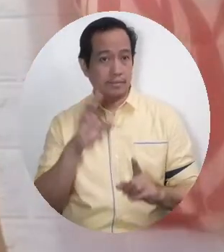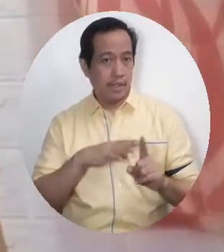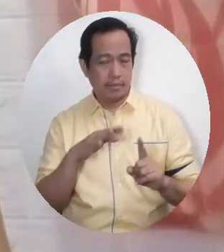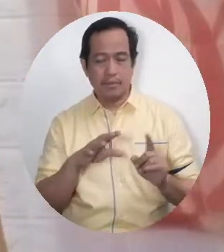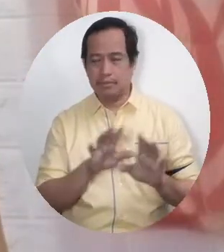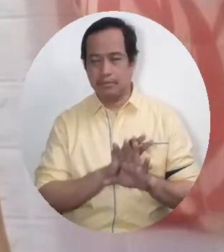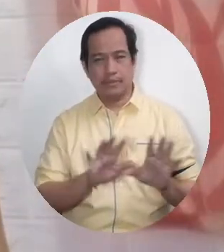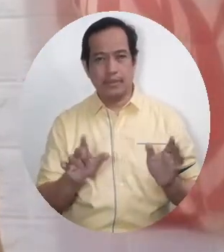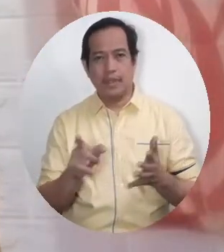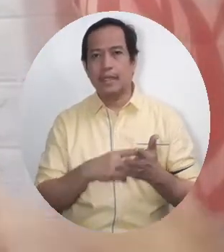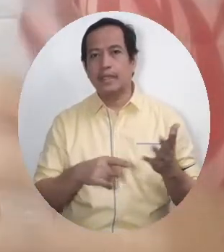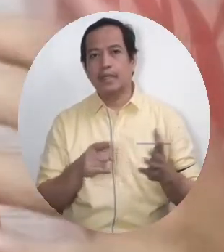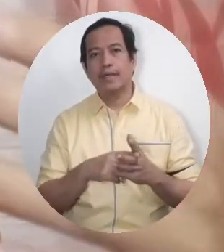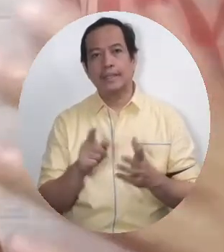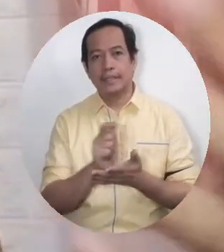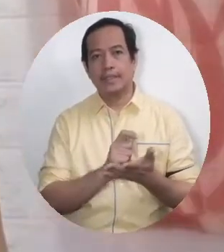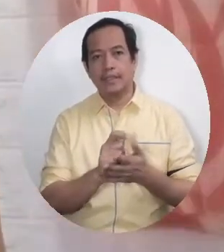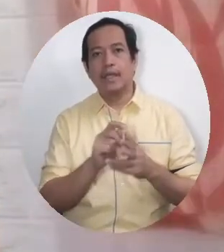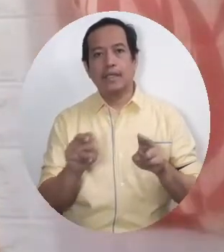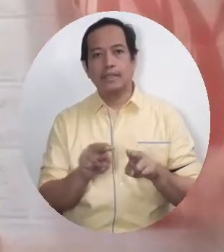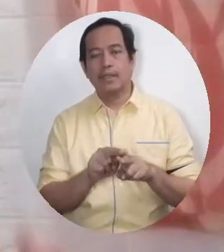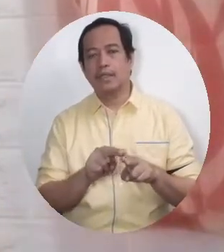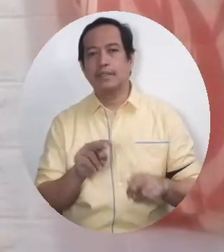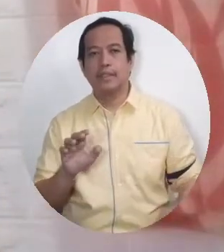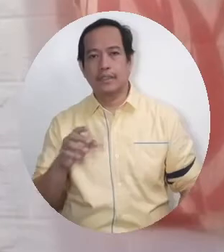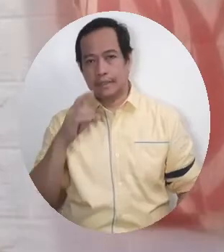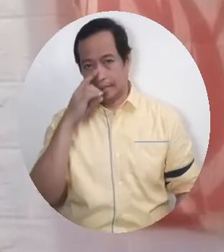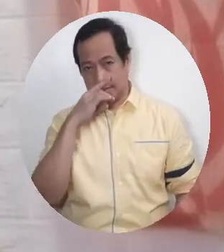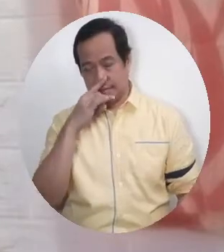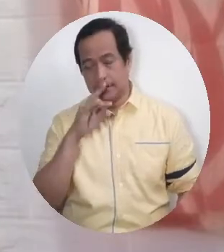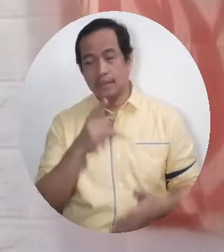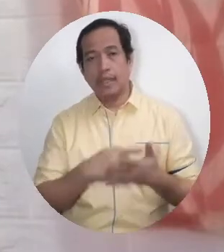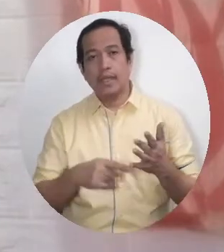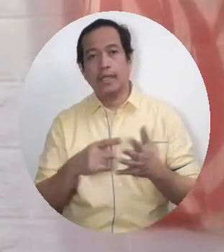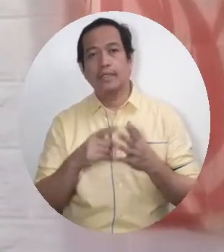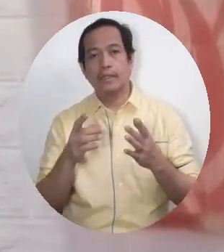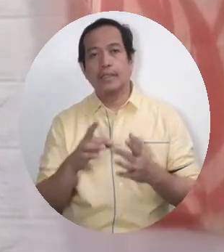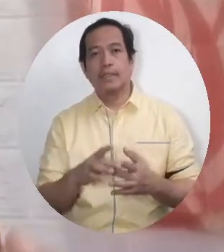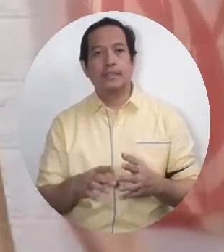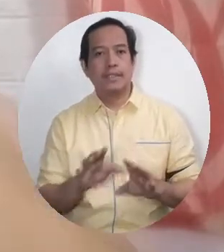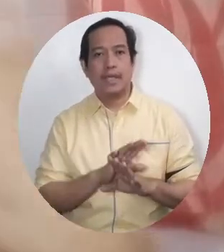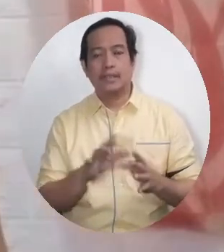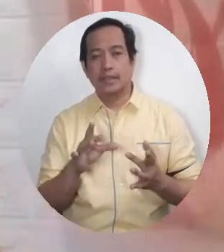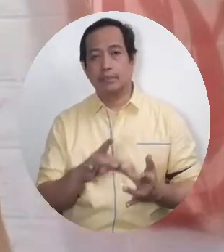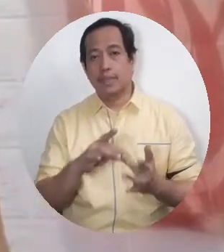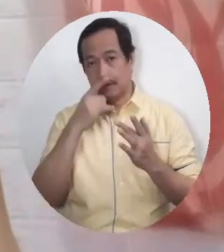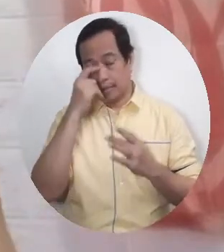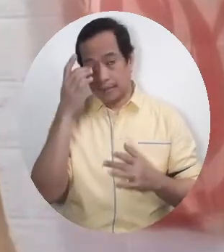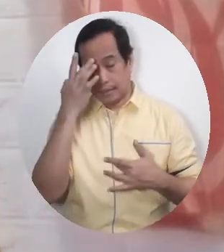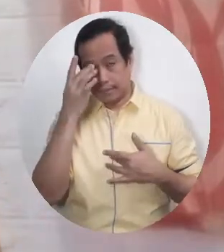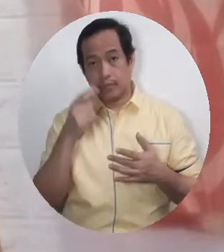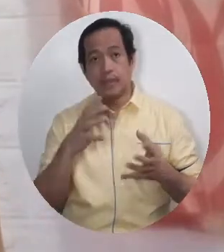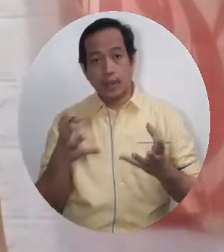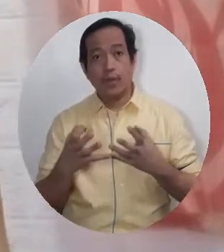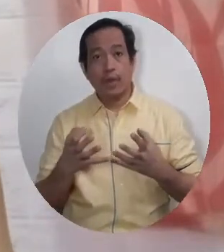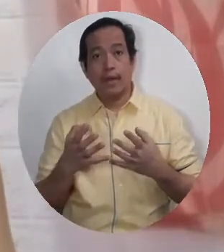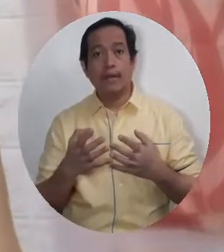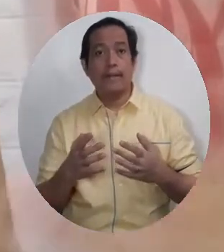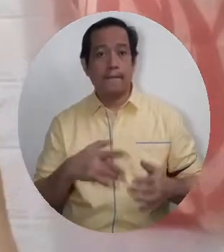normal kid. Hindi yung parang special kasi may sakit siya. Hindi ganun. Kasi ayoko maramdaman niya